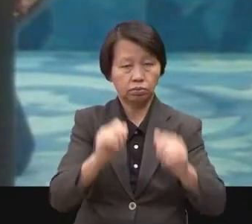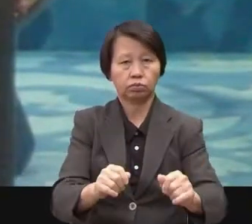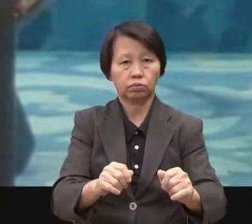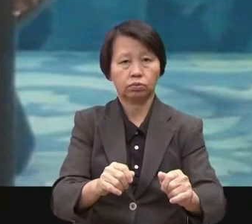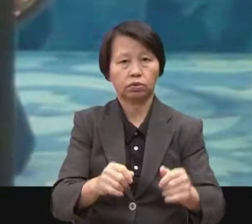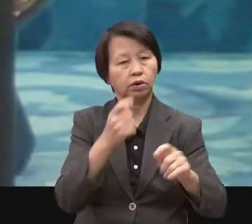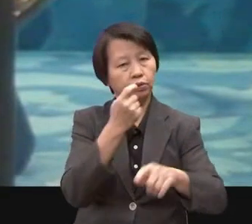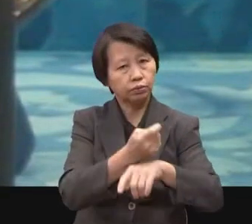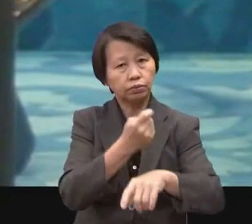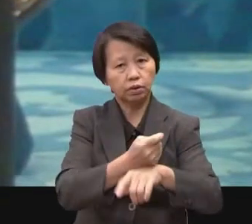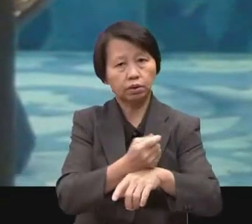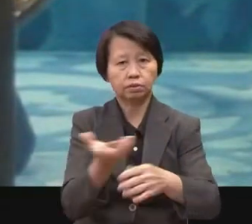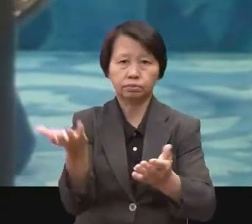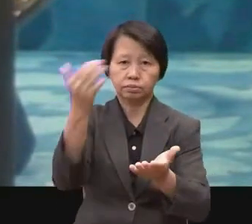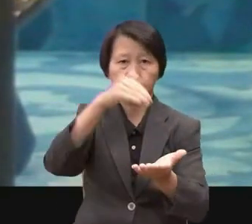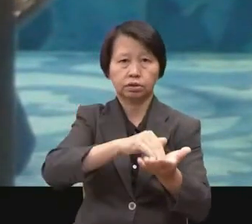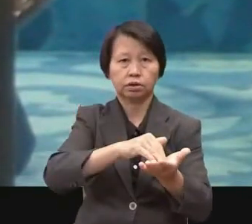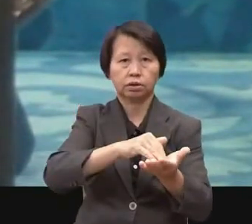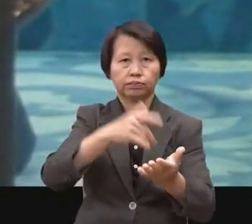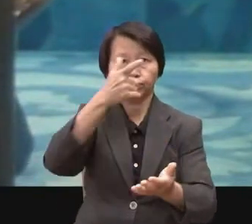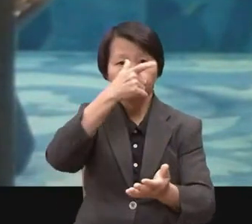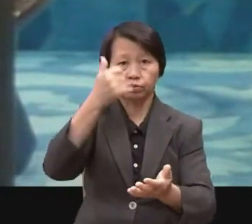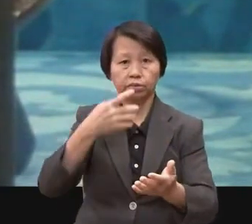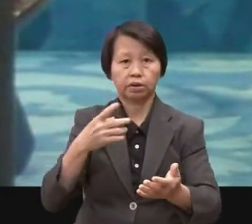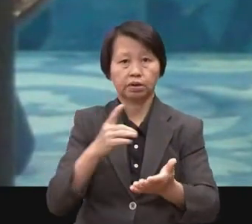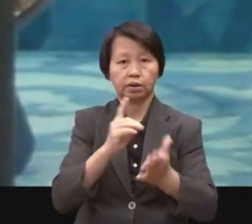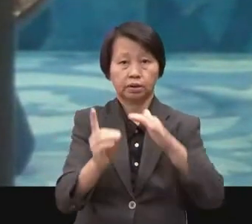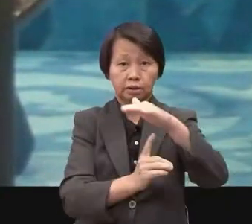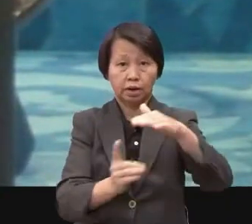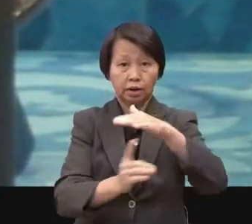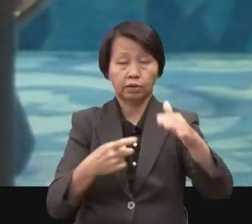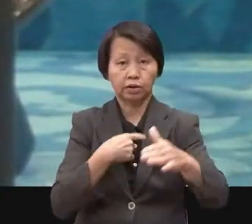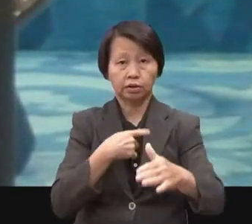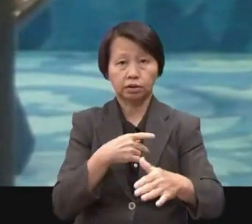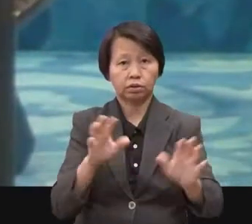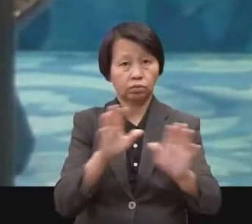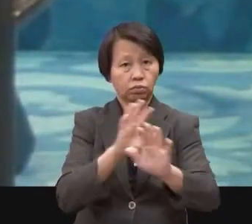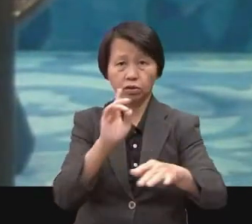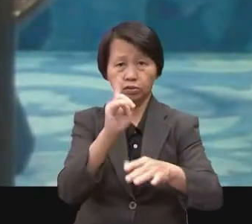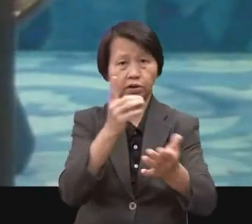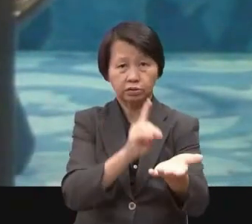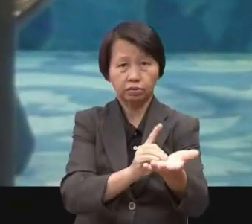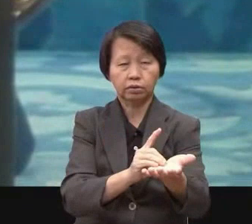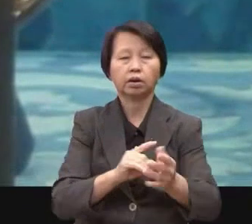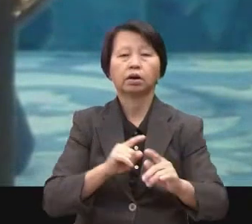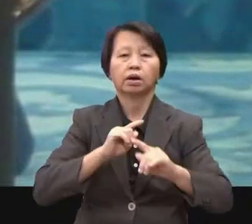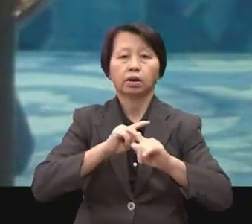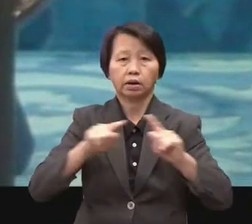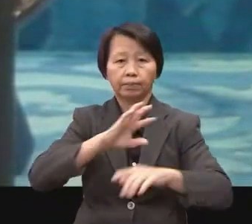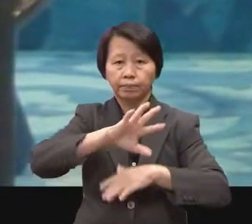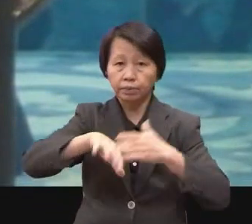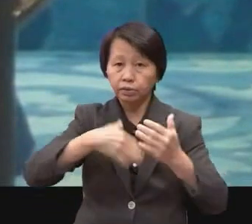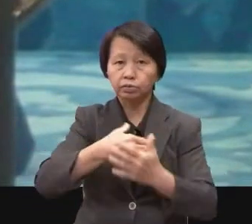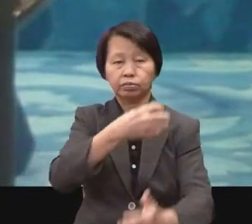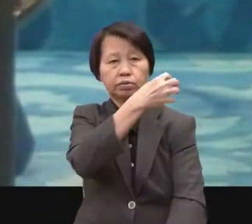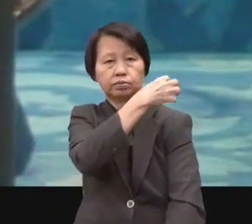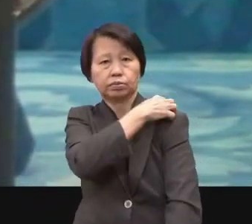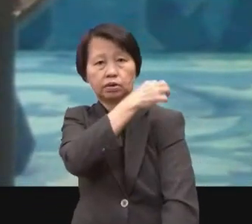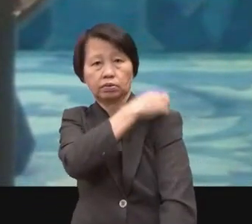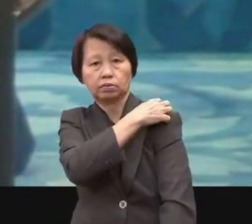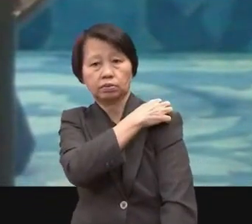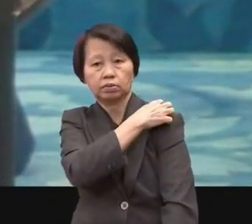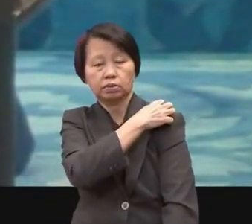bertugas karena dasar kita bukan saja Doktor Tapi semua pegal-pegawai